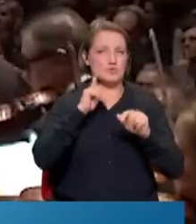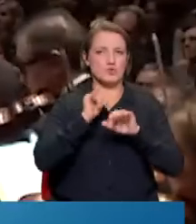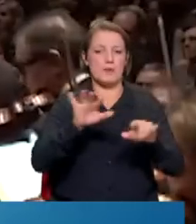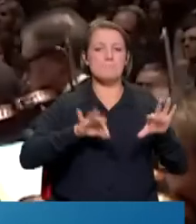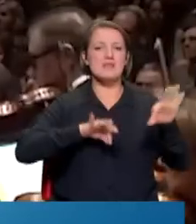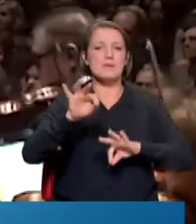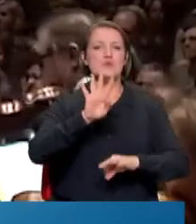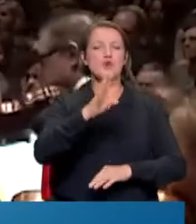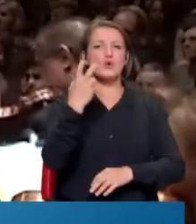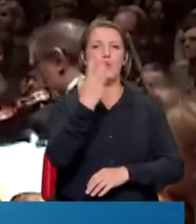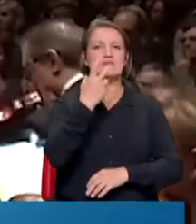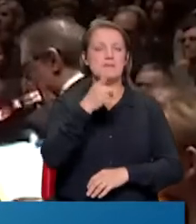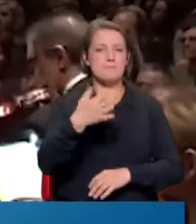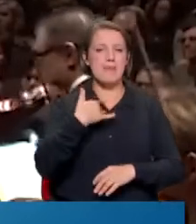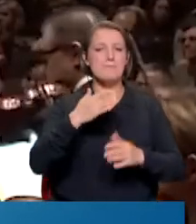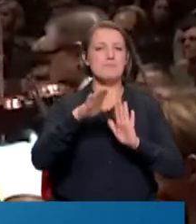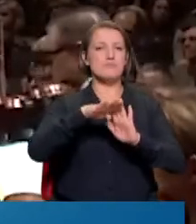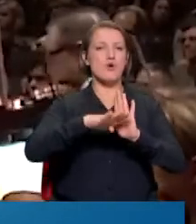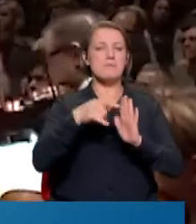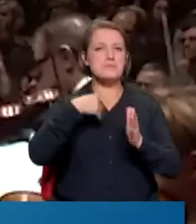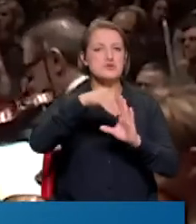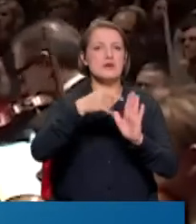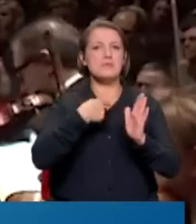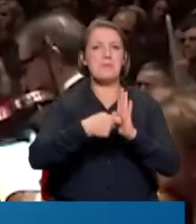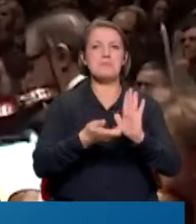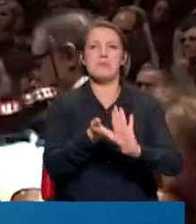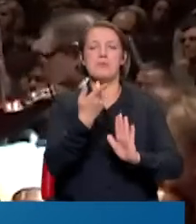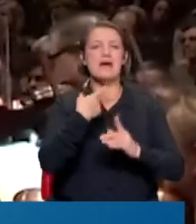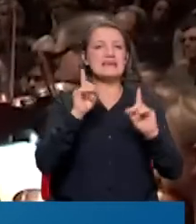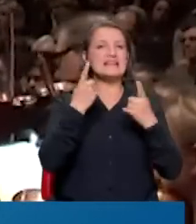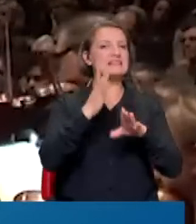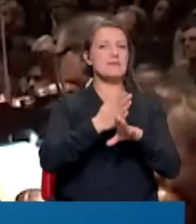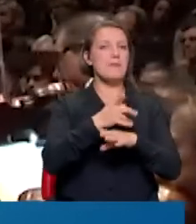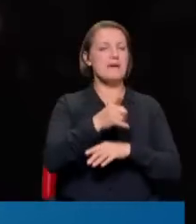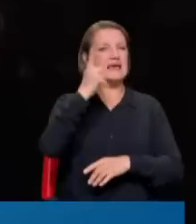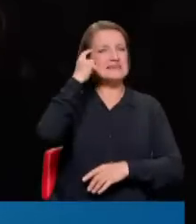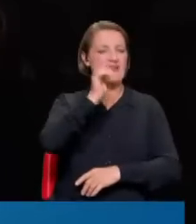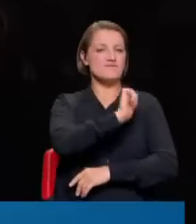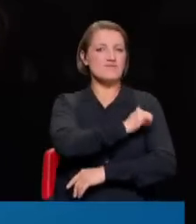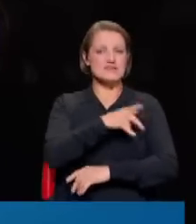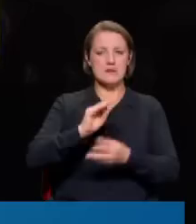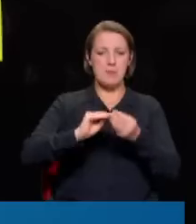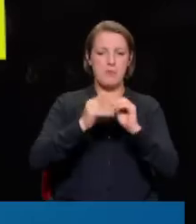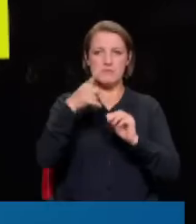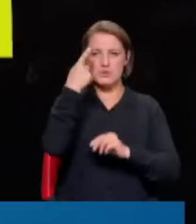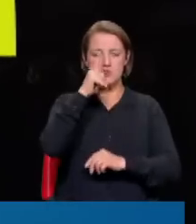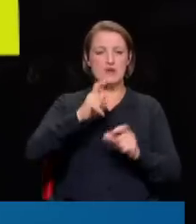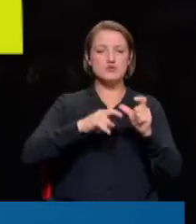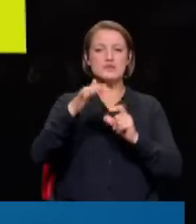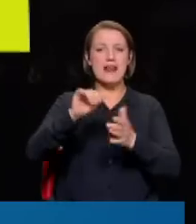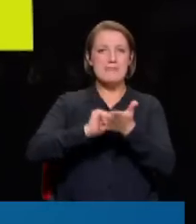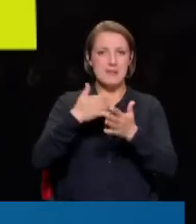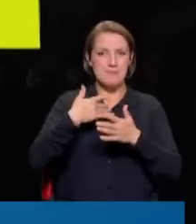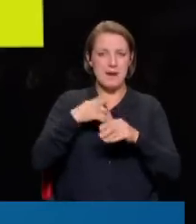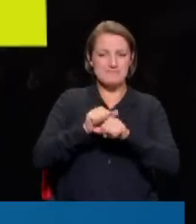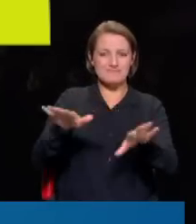planlanmış dört konserimiz de ben programdan çıkarıldım yetkililer Sebep olarak İsrail Filistin gerilimi konusunda sosyal medyam